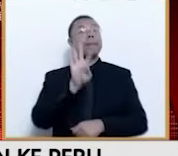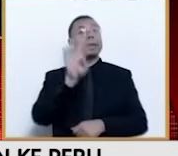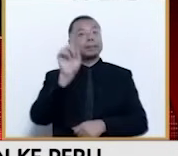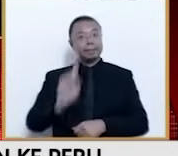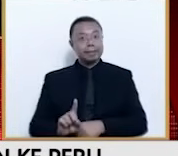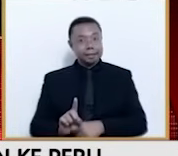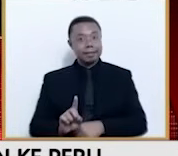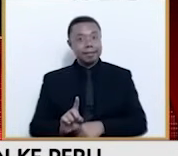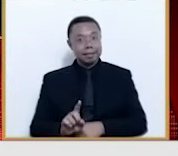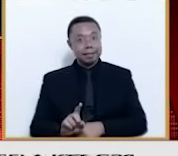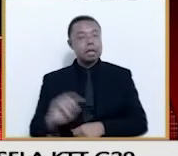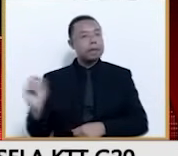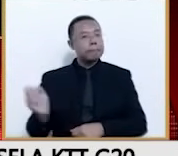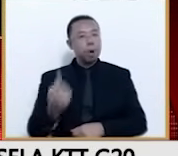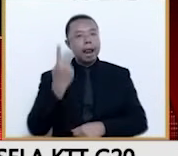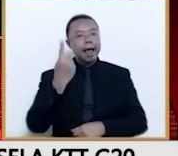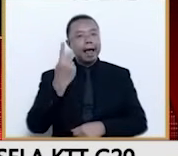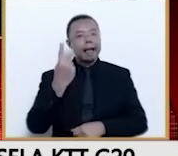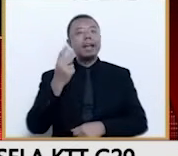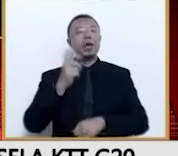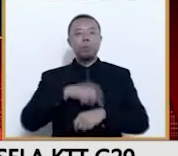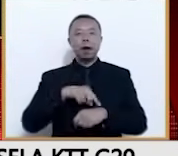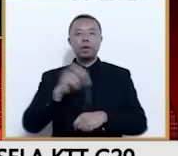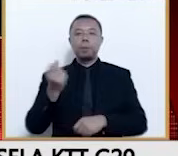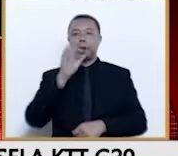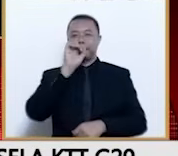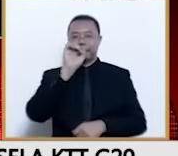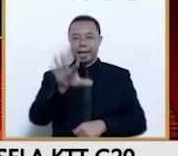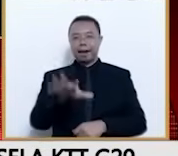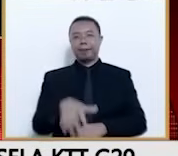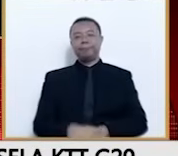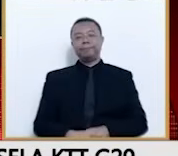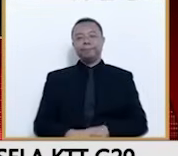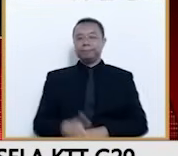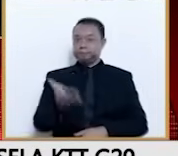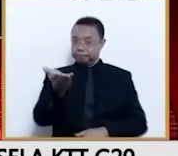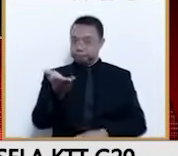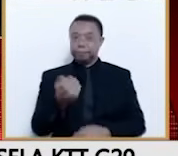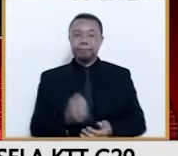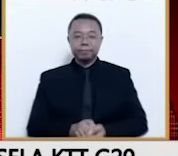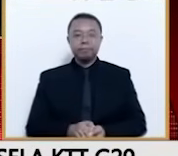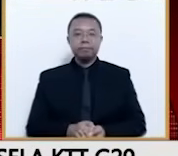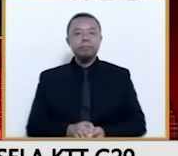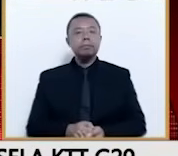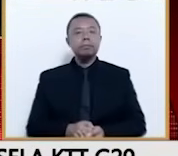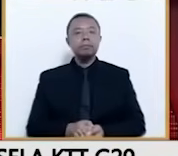menit, dan akan dimulai sejak Anda berbicara. Kami persilakan.